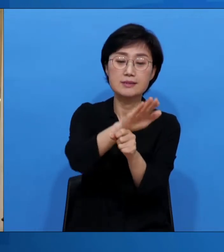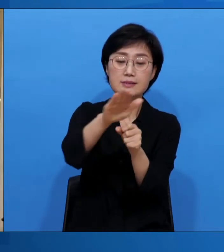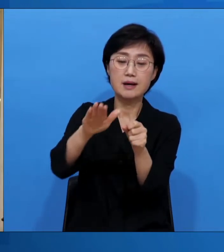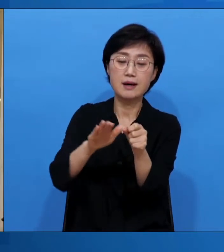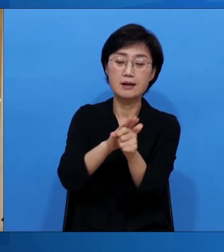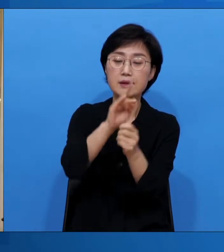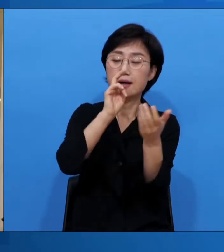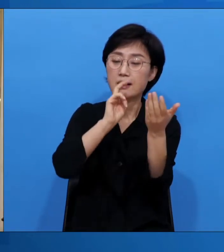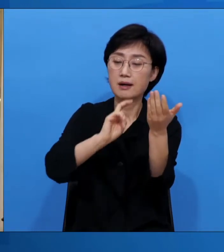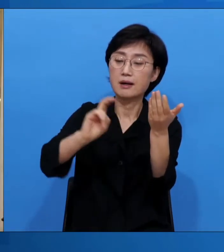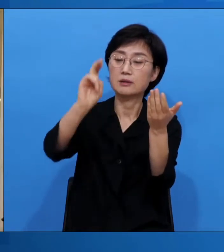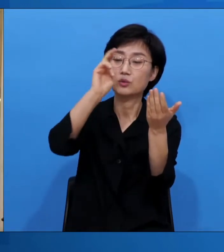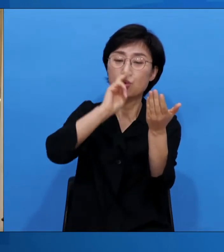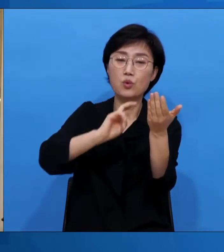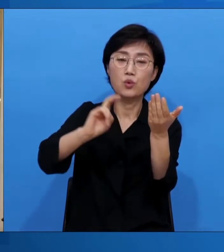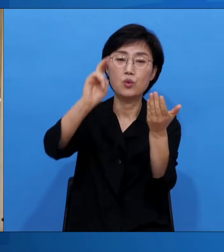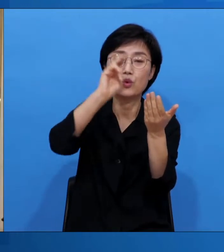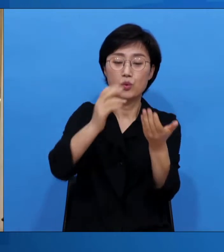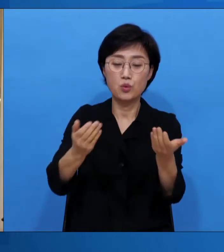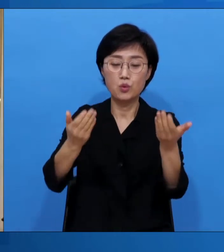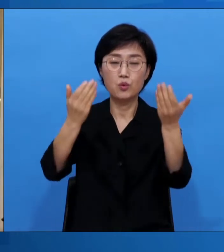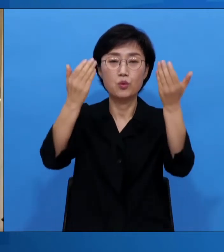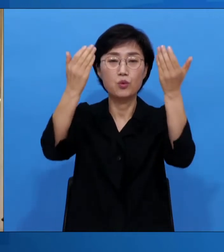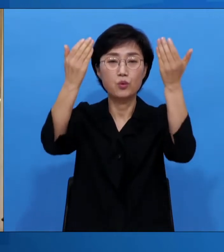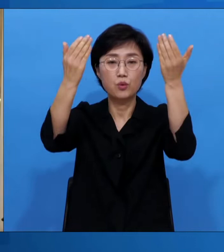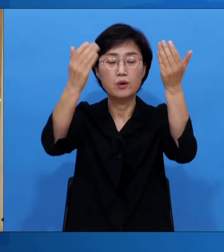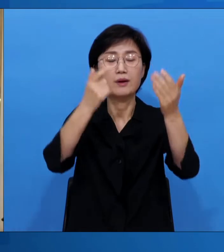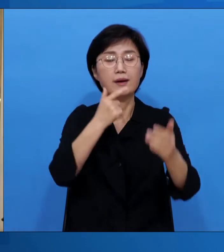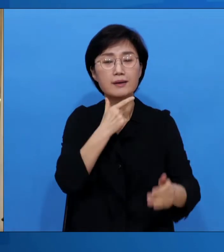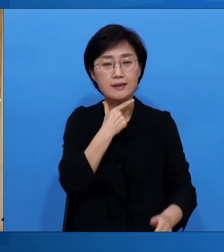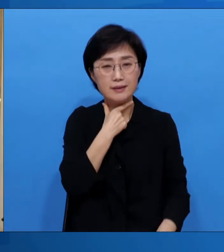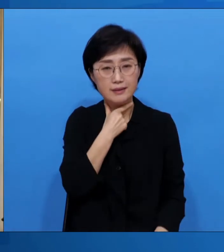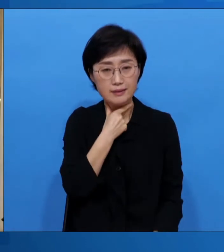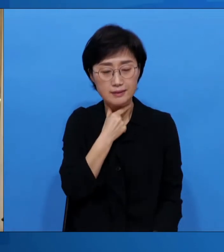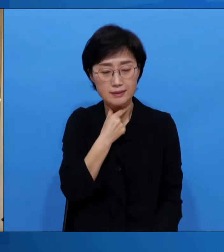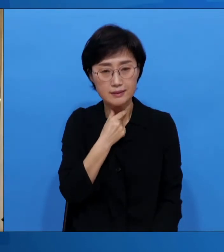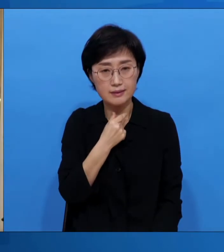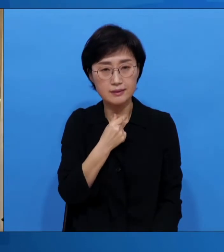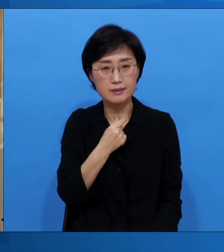영원한 사랑 노래하리.